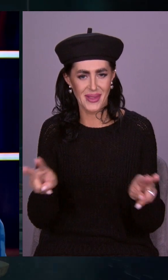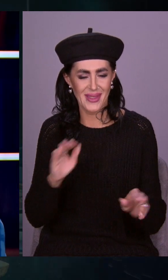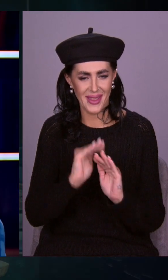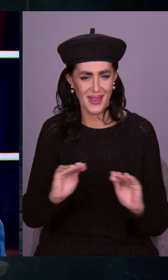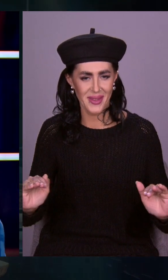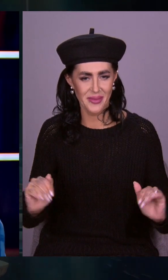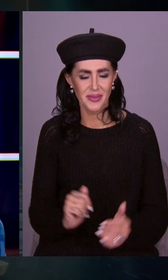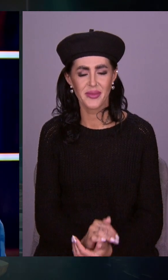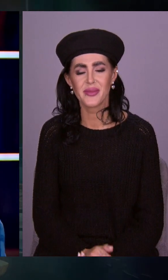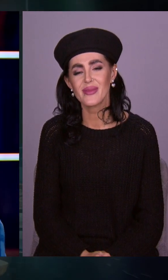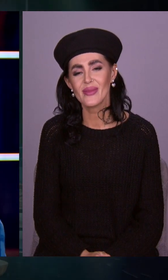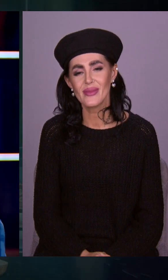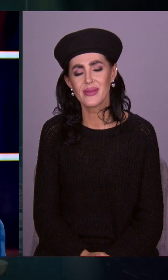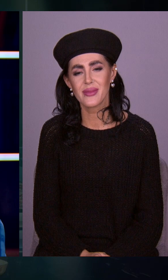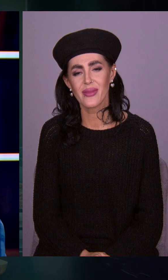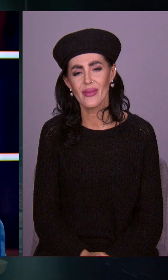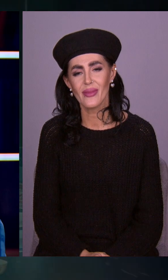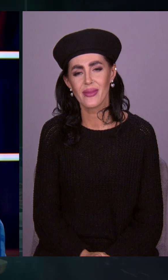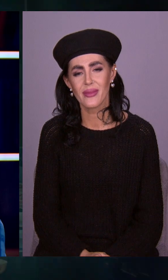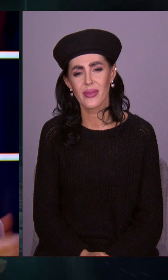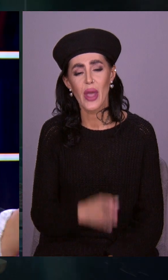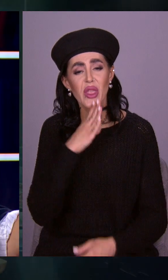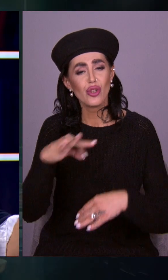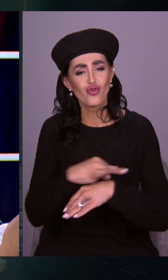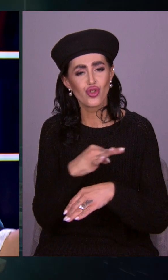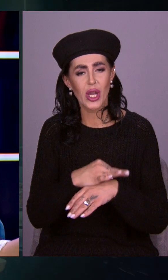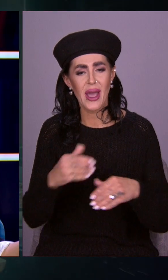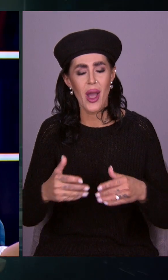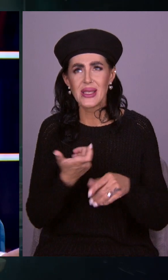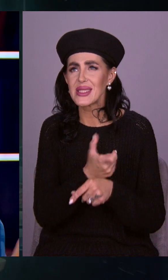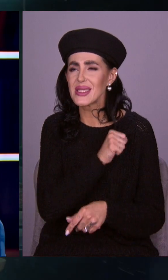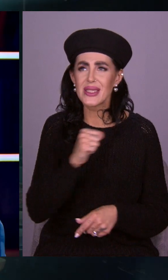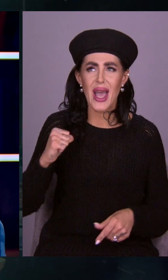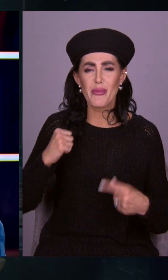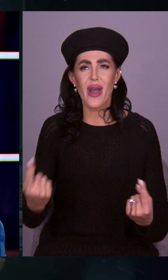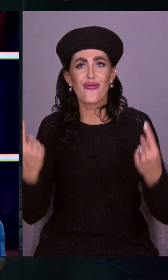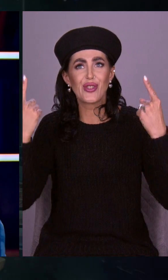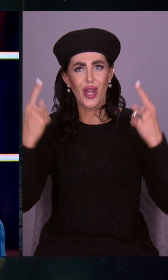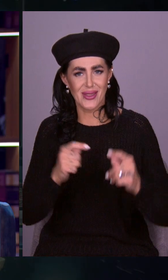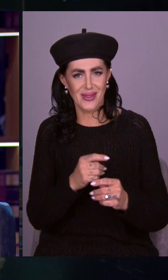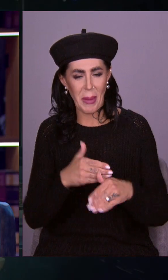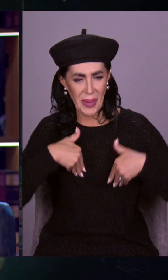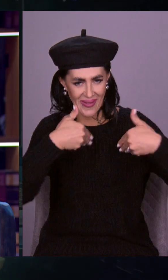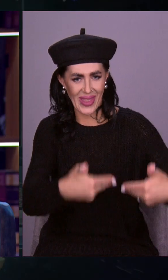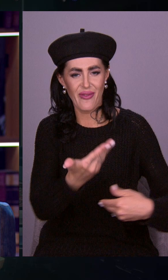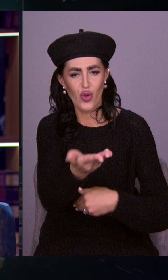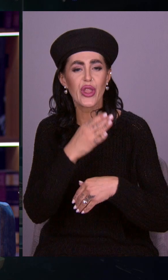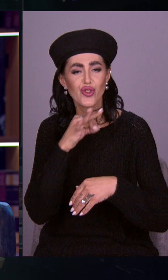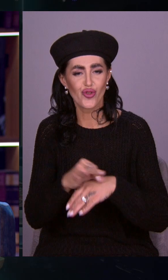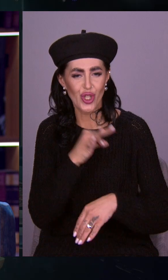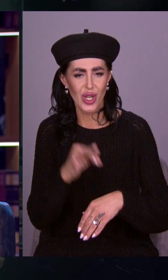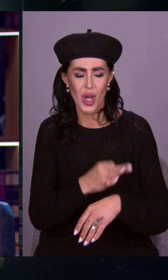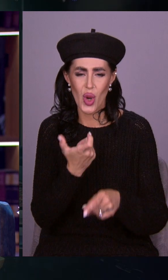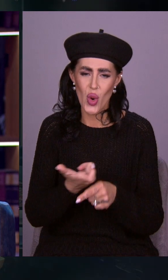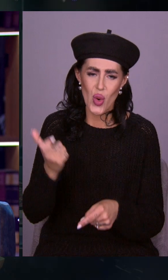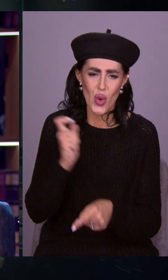Слухай, ну давай тепер трошки жінці вітання просто. Отаке величезне просто передавай, тому що я розумію, як